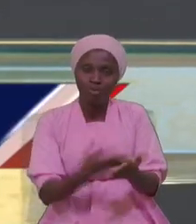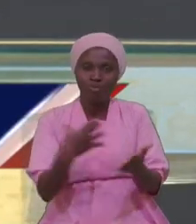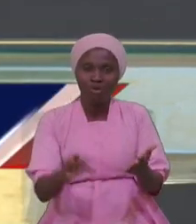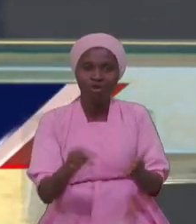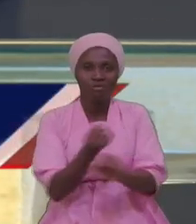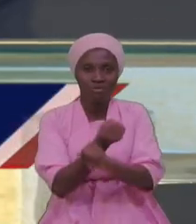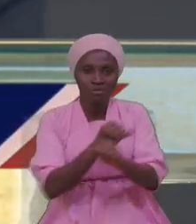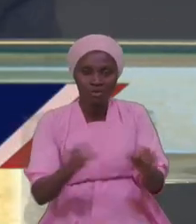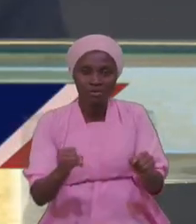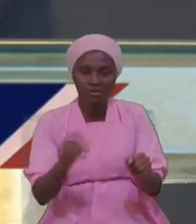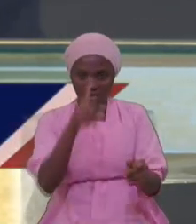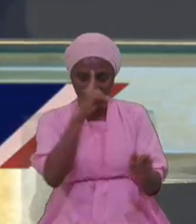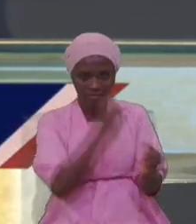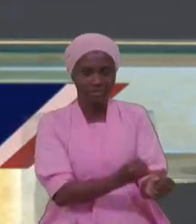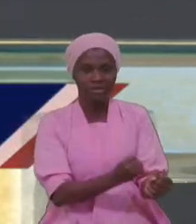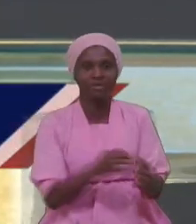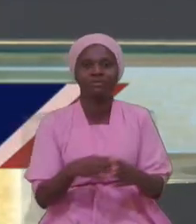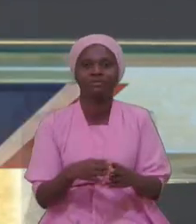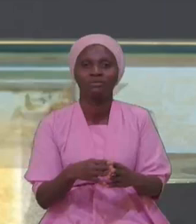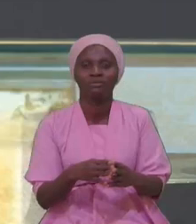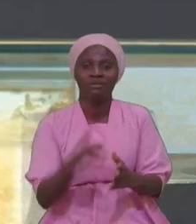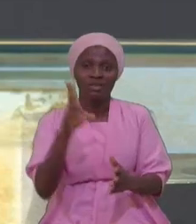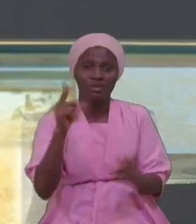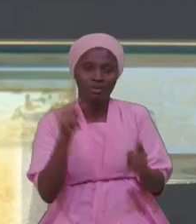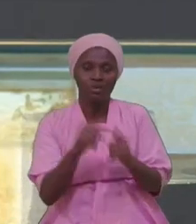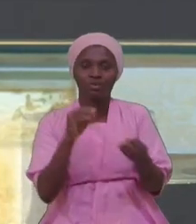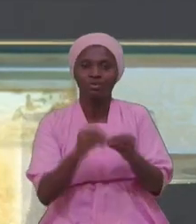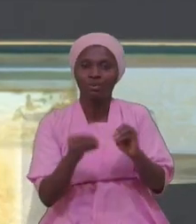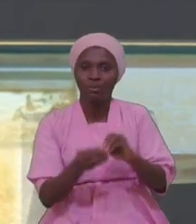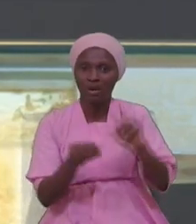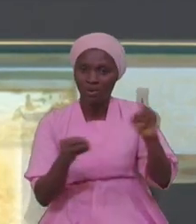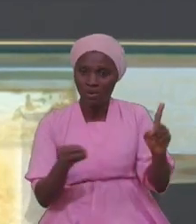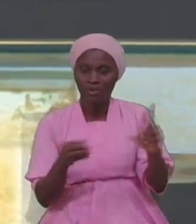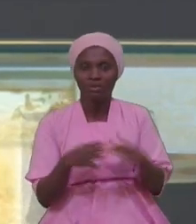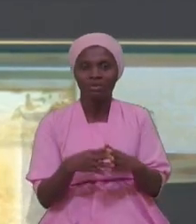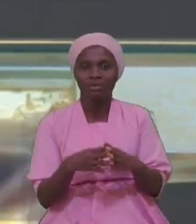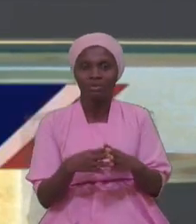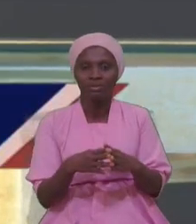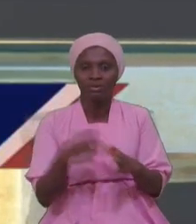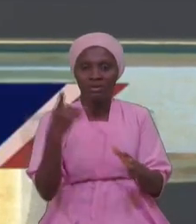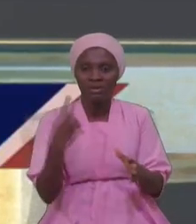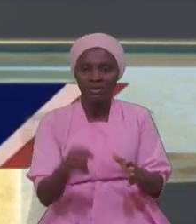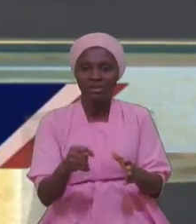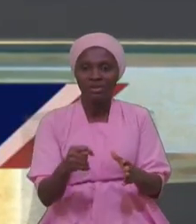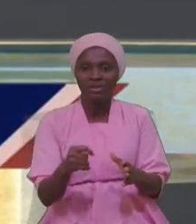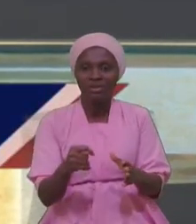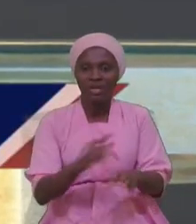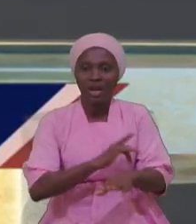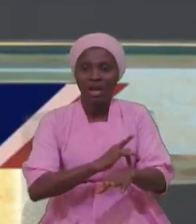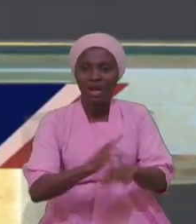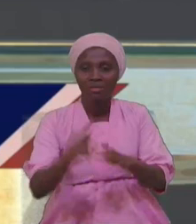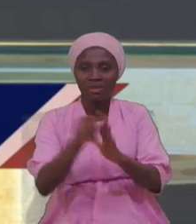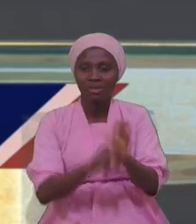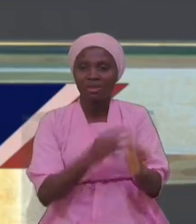salvatrice. Nous allons voir trois points. Premier point. Le vide et la mort de la